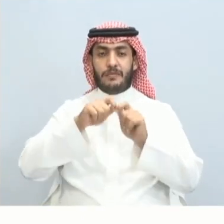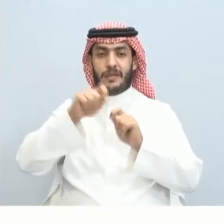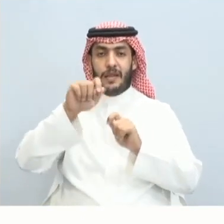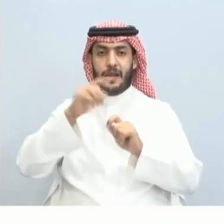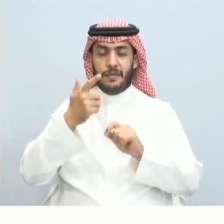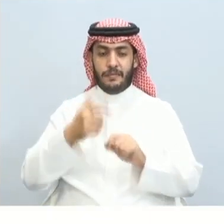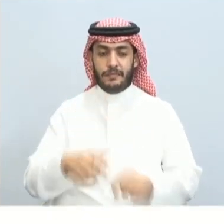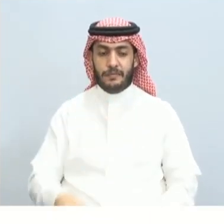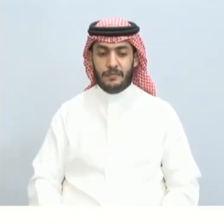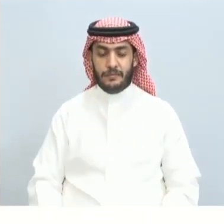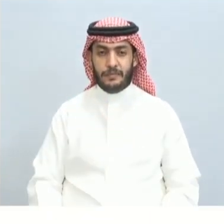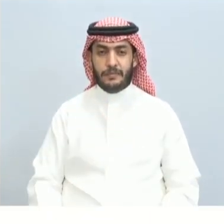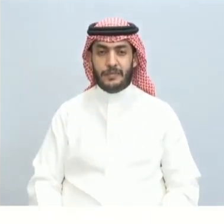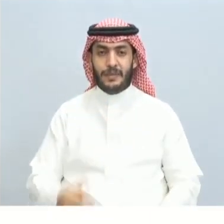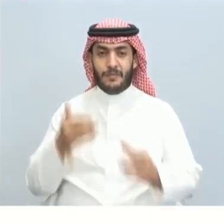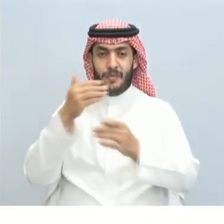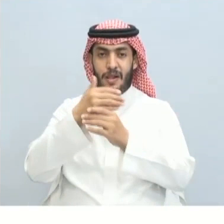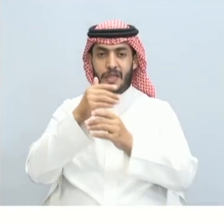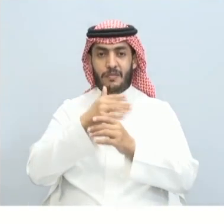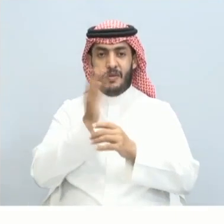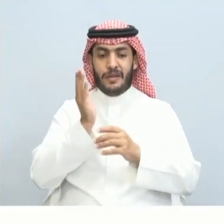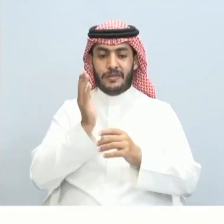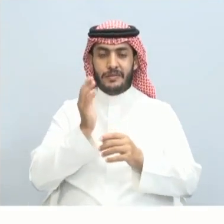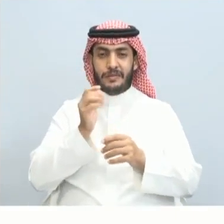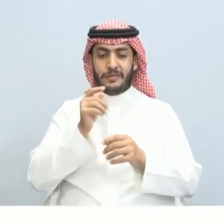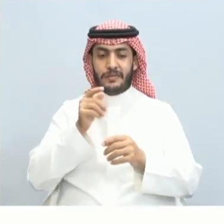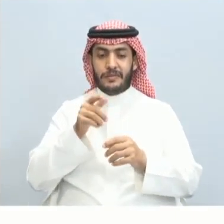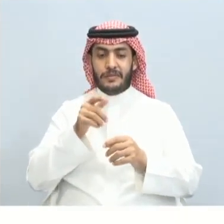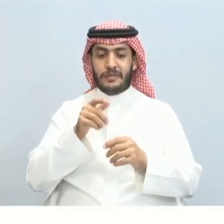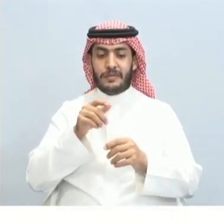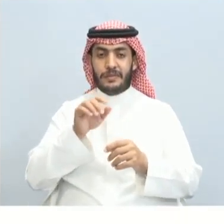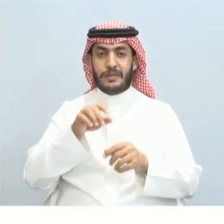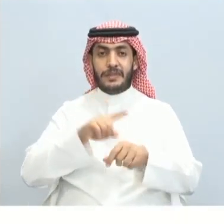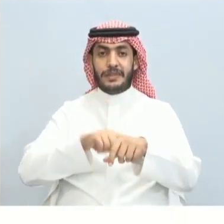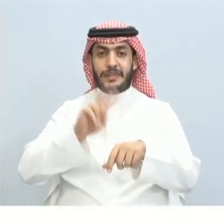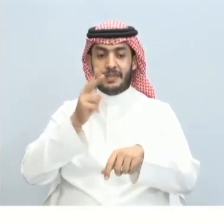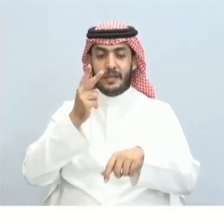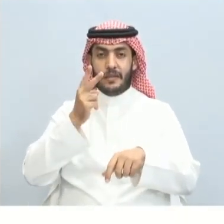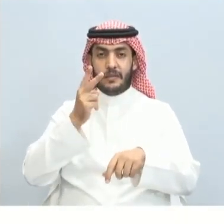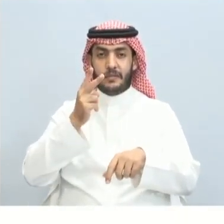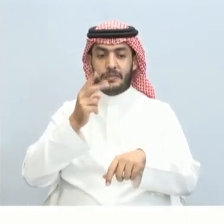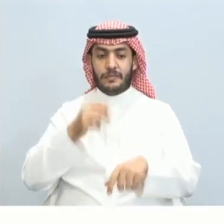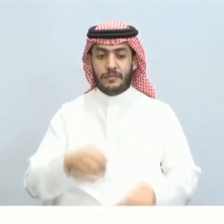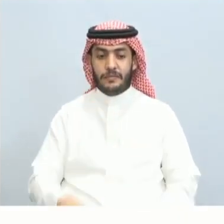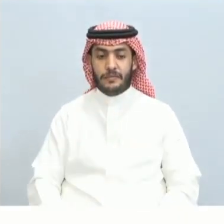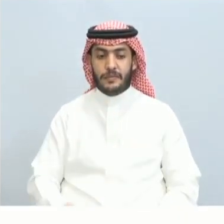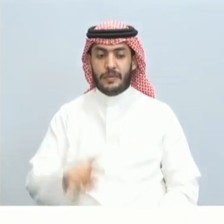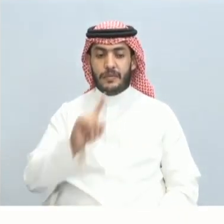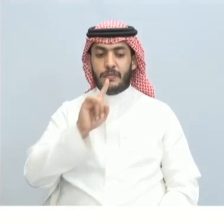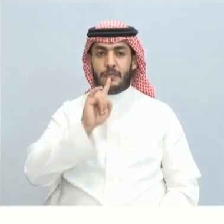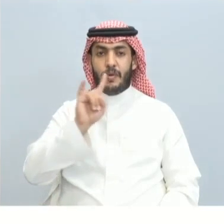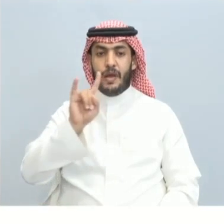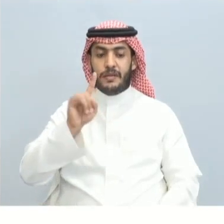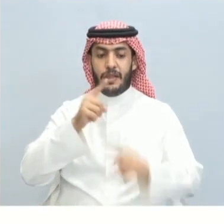تمثل ماذا المخرجات وهي المسافه اولا الساعات لدينا ساعتين نعم 110